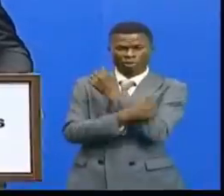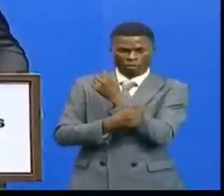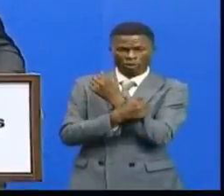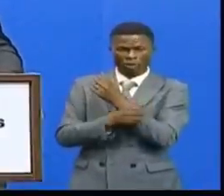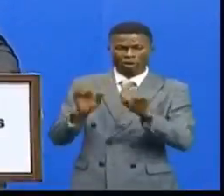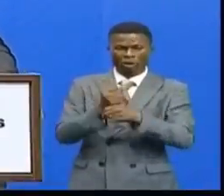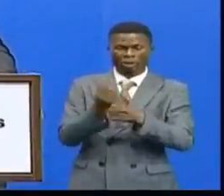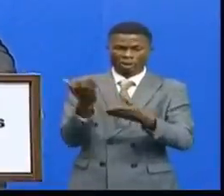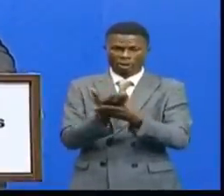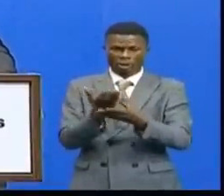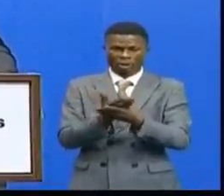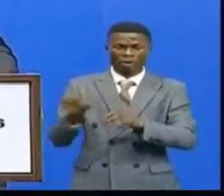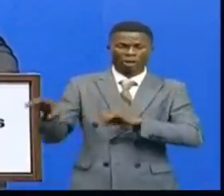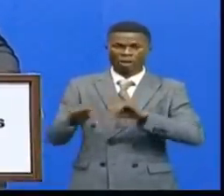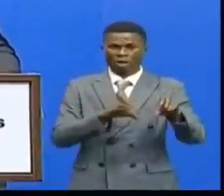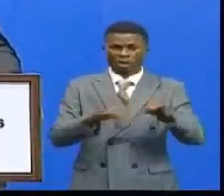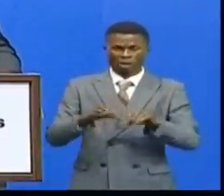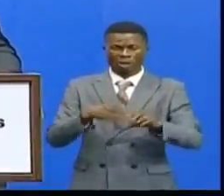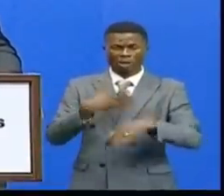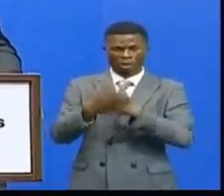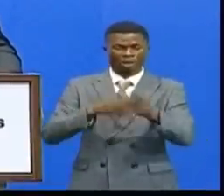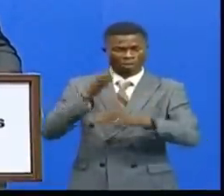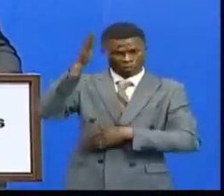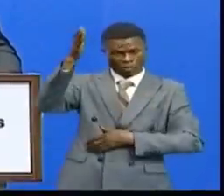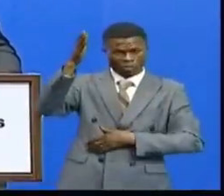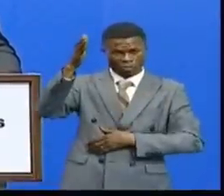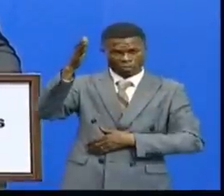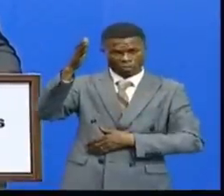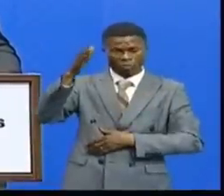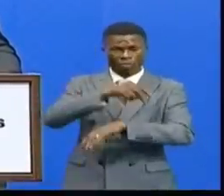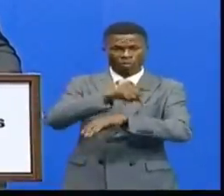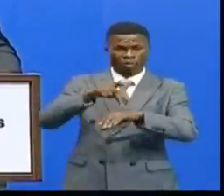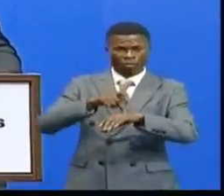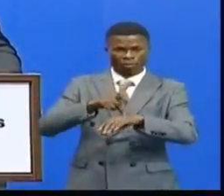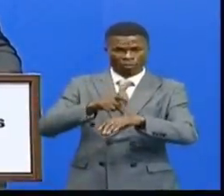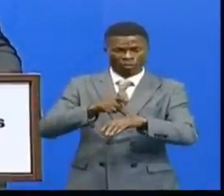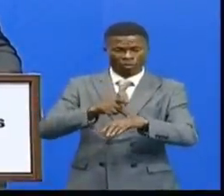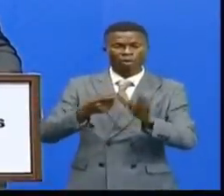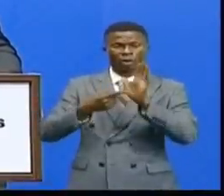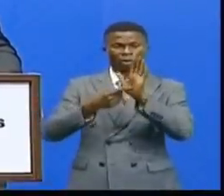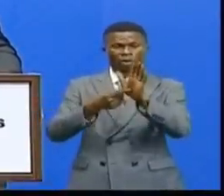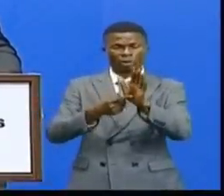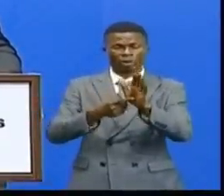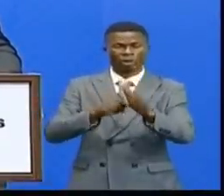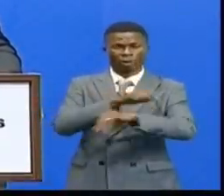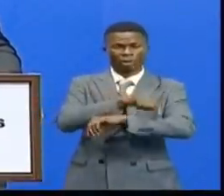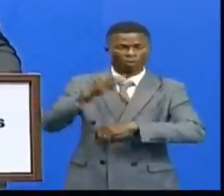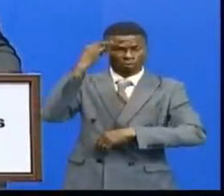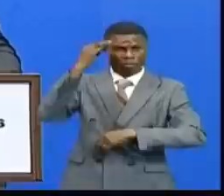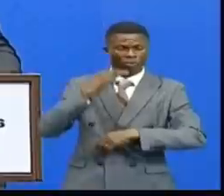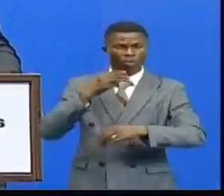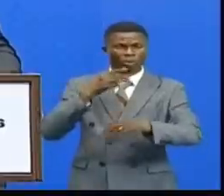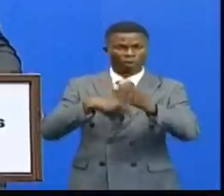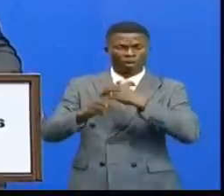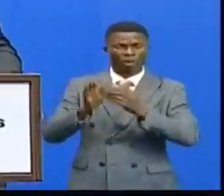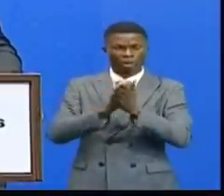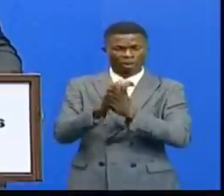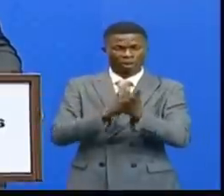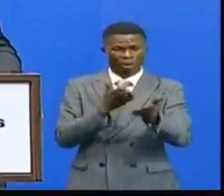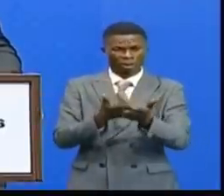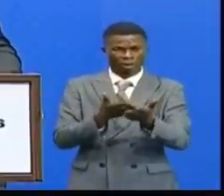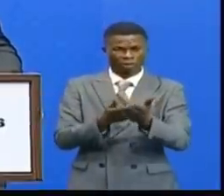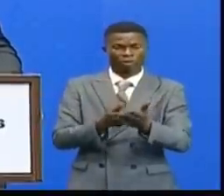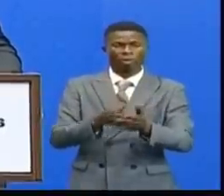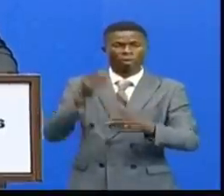une feuille de route pour des actions à réaliser pendant une période en indiquant les ministères sectoriels concernés.